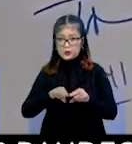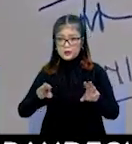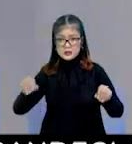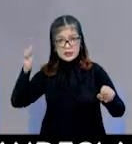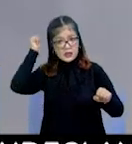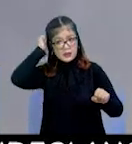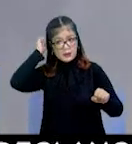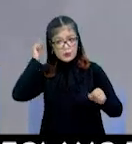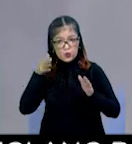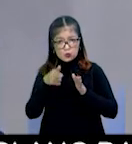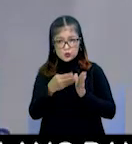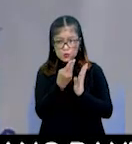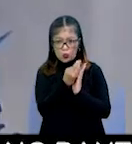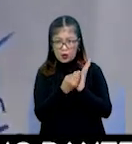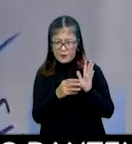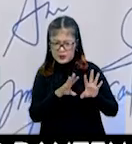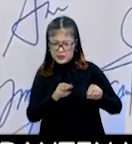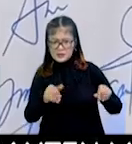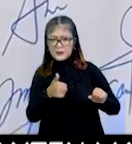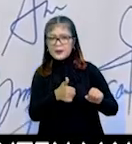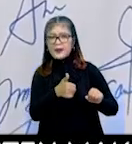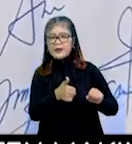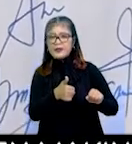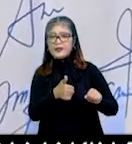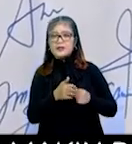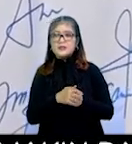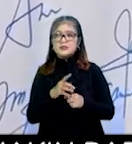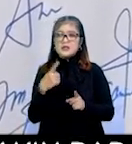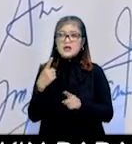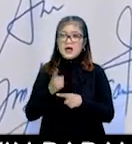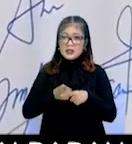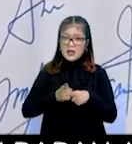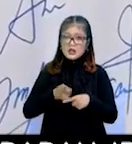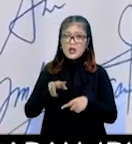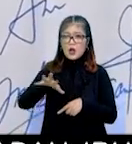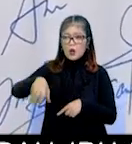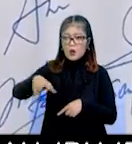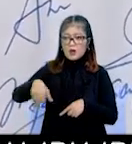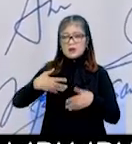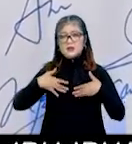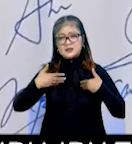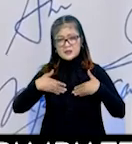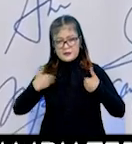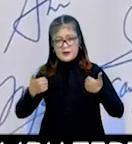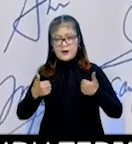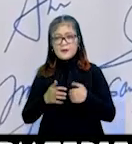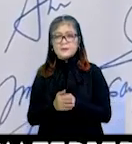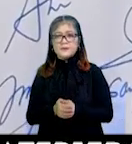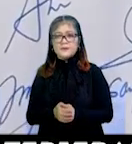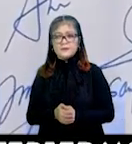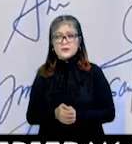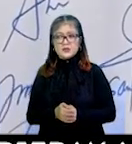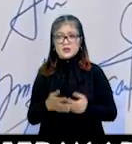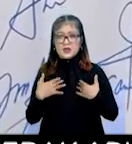keuangan dinilai sangat baik. Intinya keluarga tidak bisa, kita sudah senang kita mendengar ini. Berharap